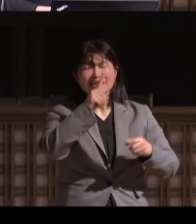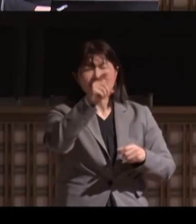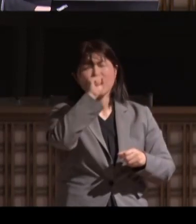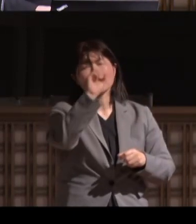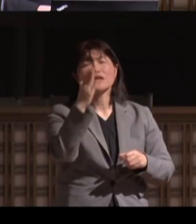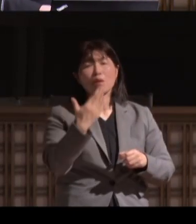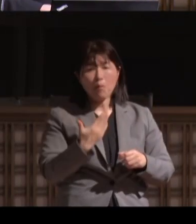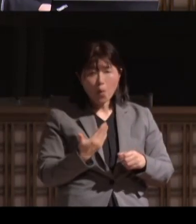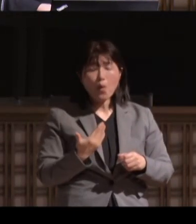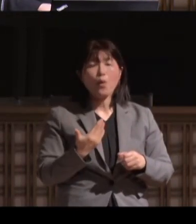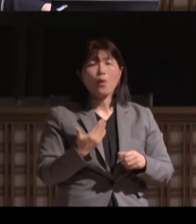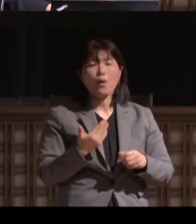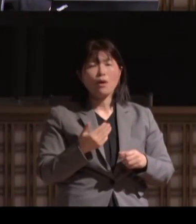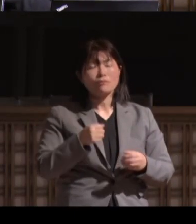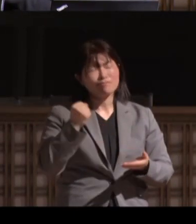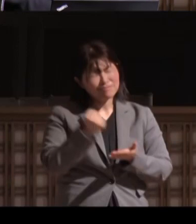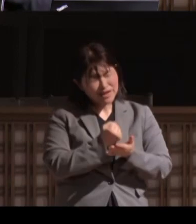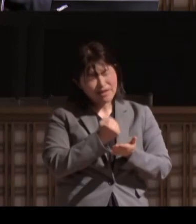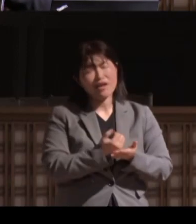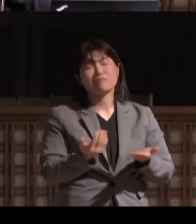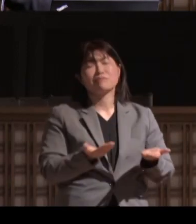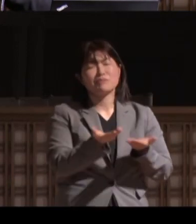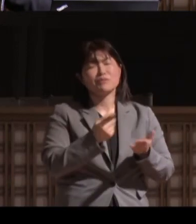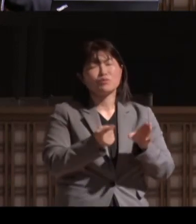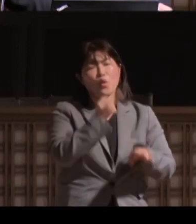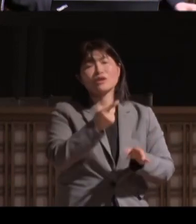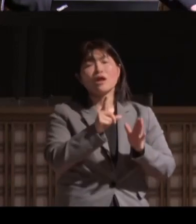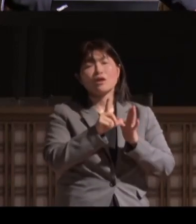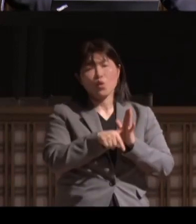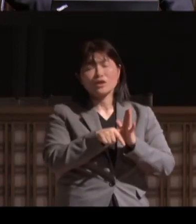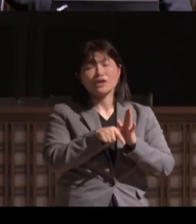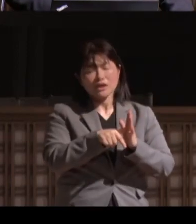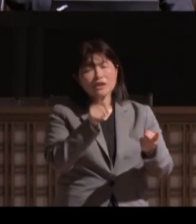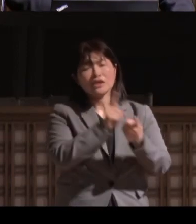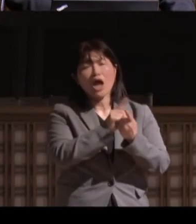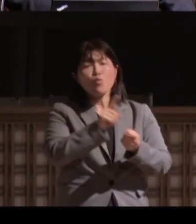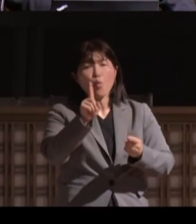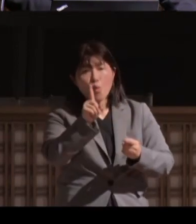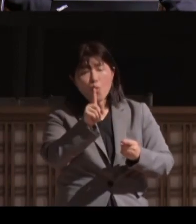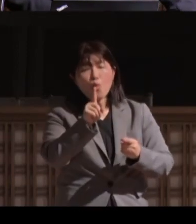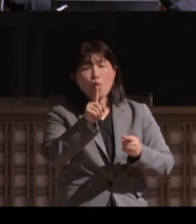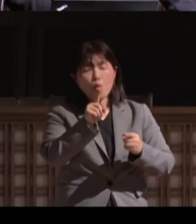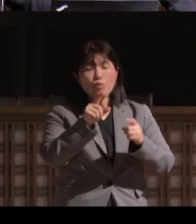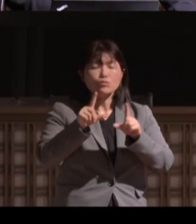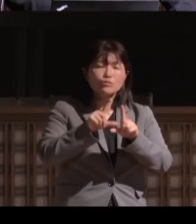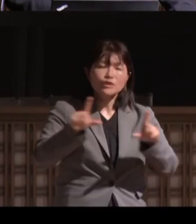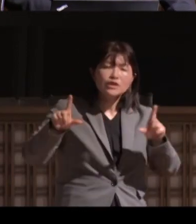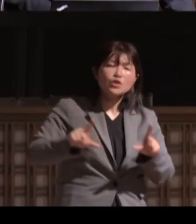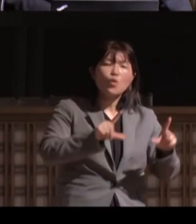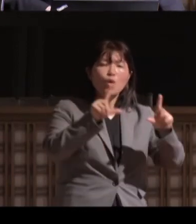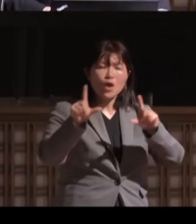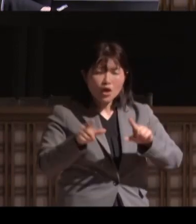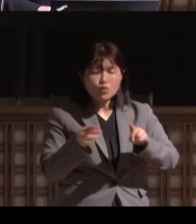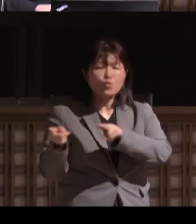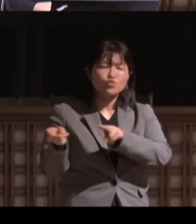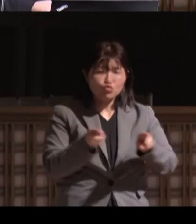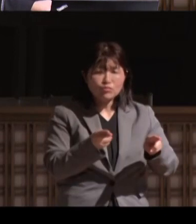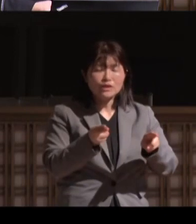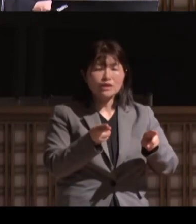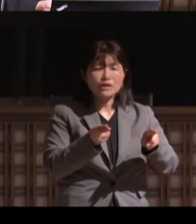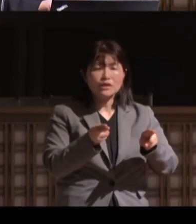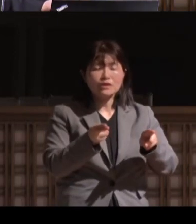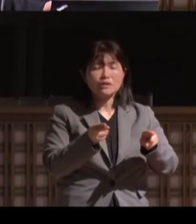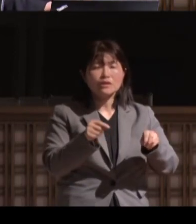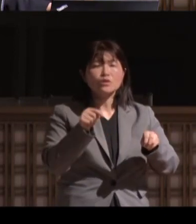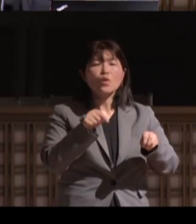けどもえ残念ながら起こってしまった時にどのように対応するか日常的な備にあたるまそれ